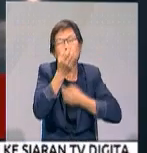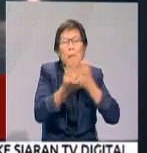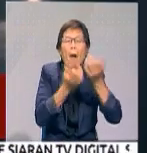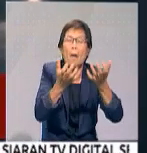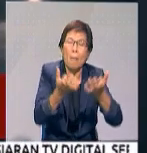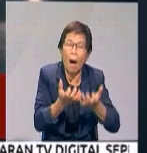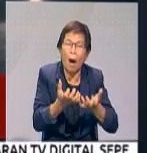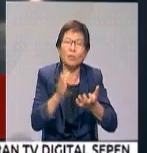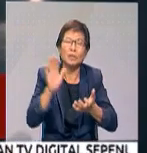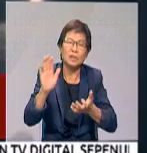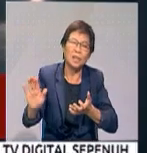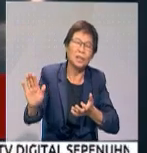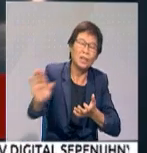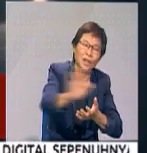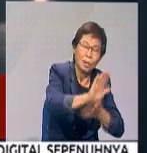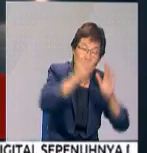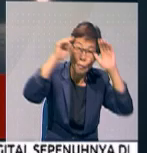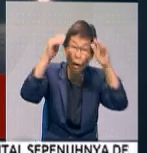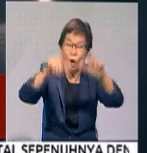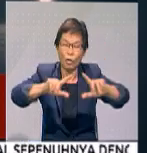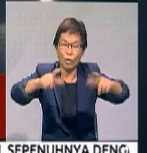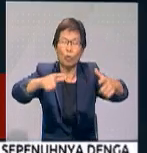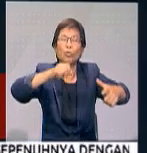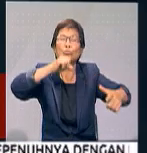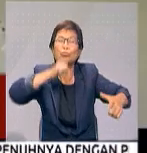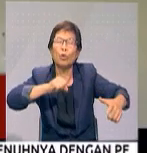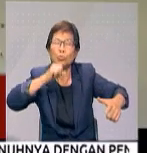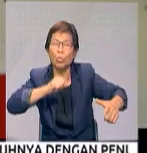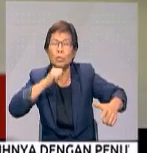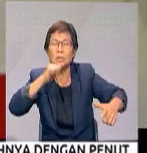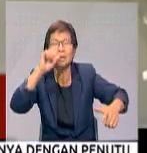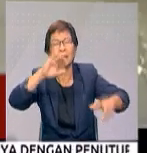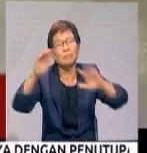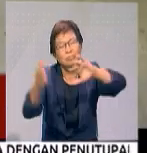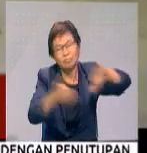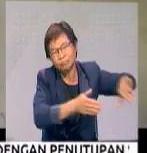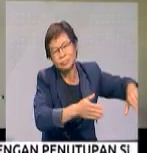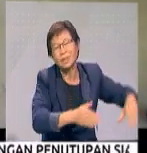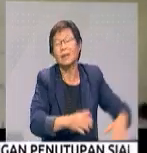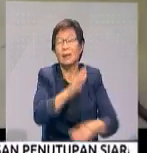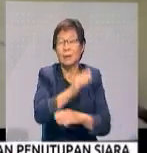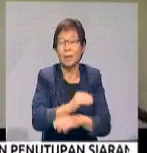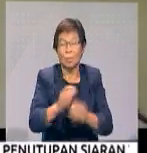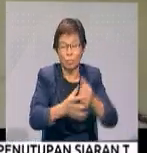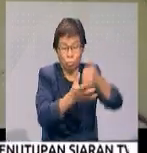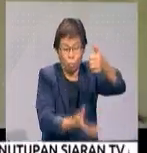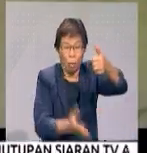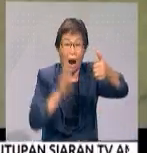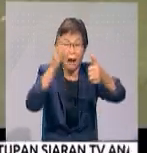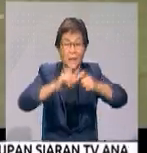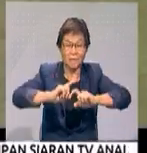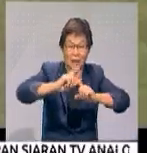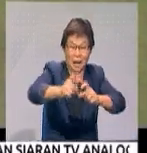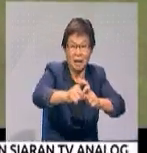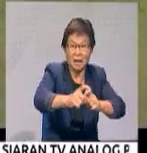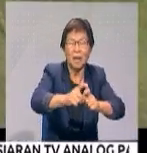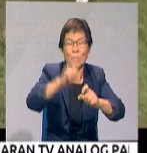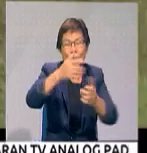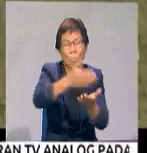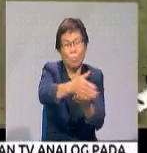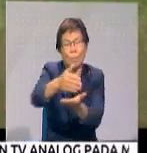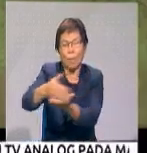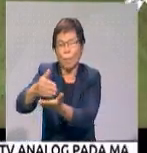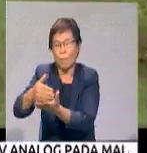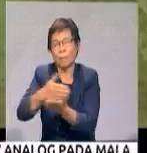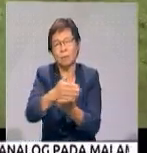inginkan karya mereka serta perhatian kepada golongan veteran tidak diabaikan. Malah, peruntukan yang bakal diberikan perlu diagih kepada